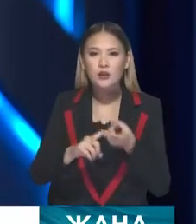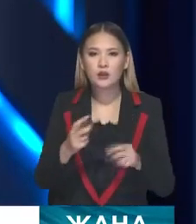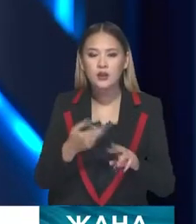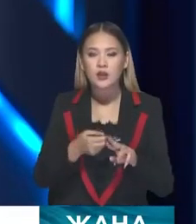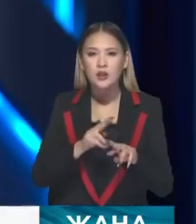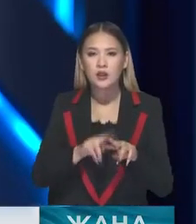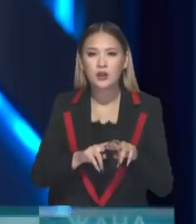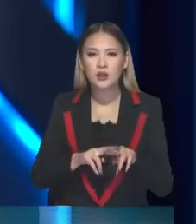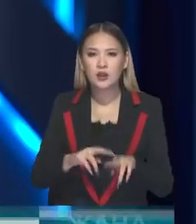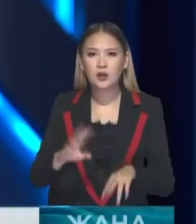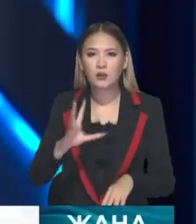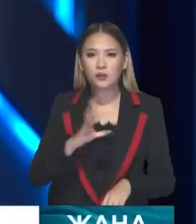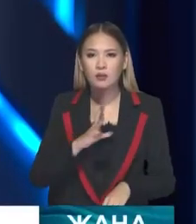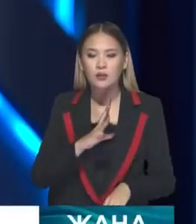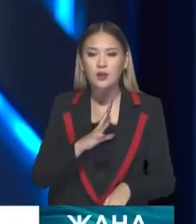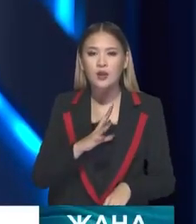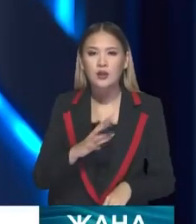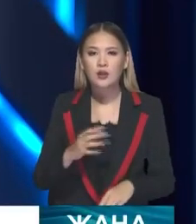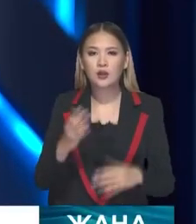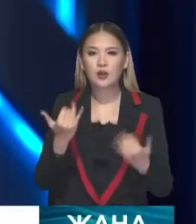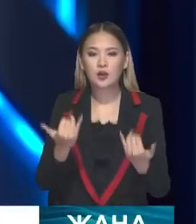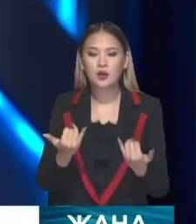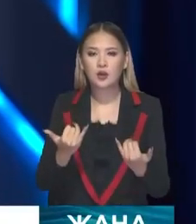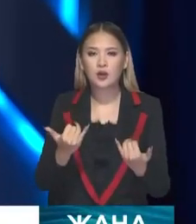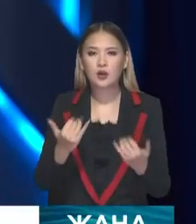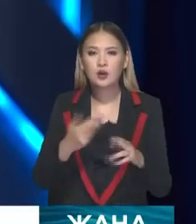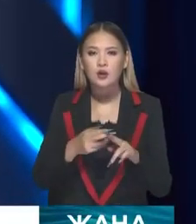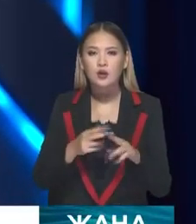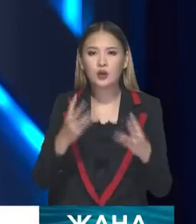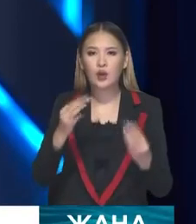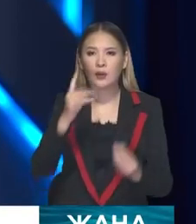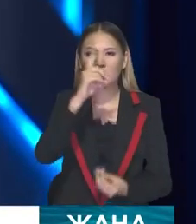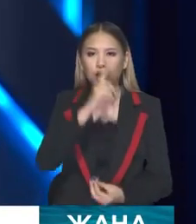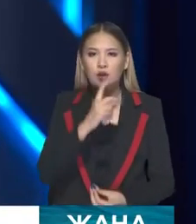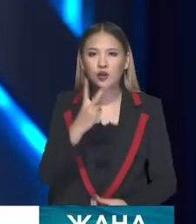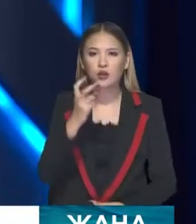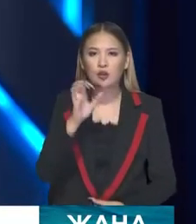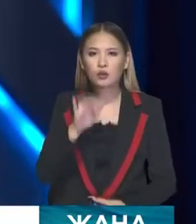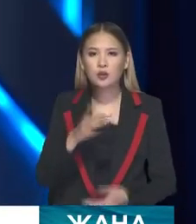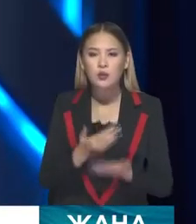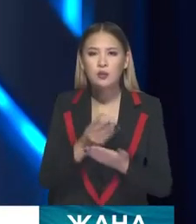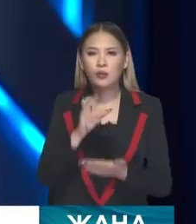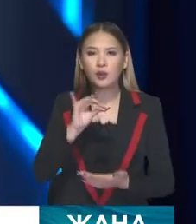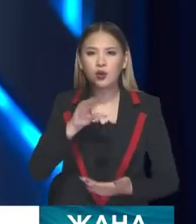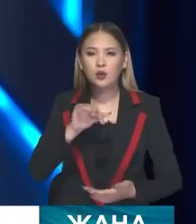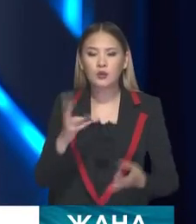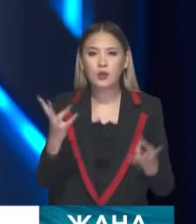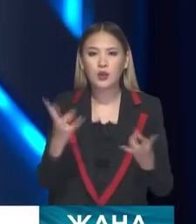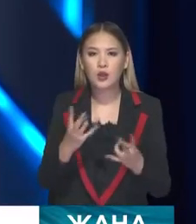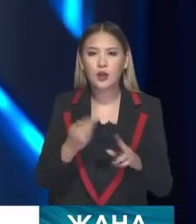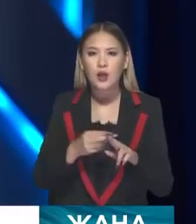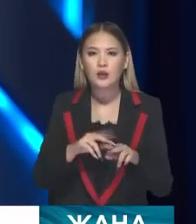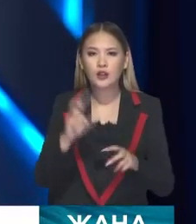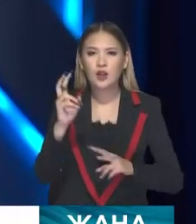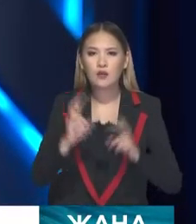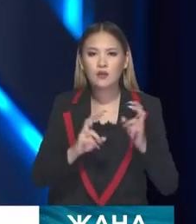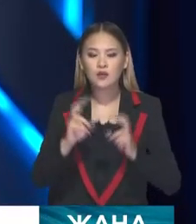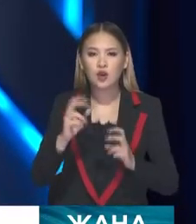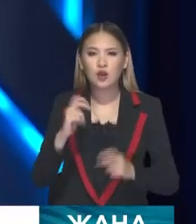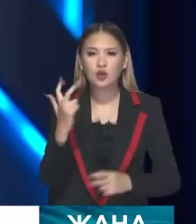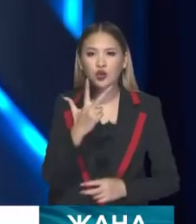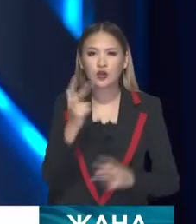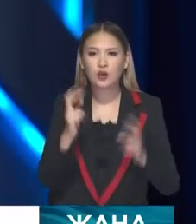мердігерлер тікелей алып жатыр. Бірақ бүгінгі күнде мысалға жаңа айтып отырмын ғой, бір айда 200 мың битум керек болса, біздің заводтардың максимальный мүмкіндігі 3